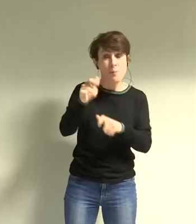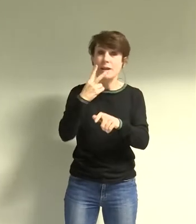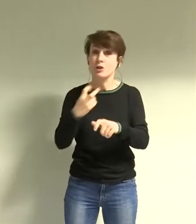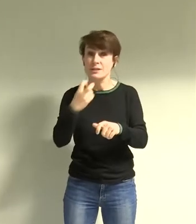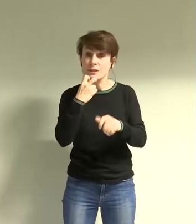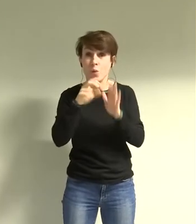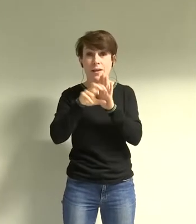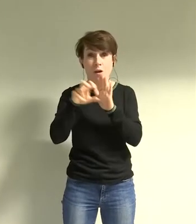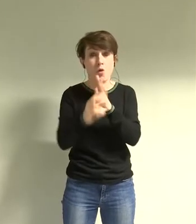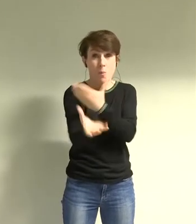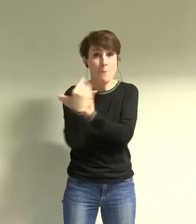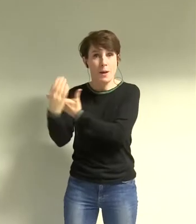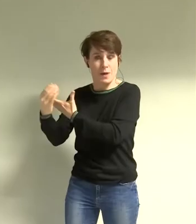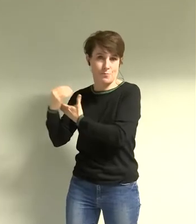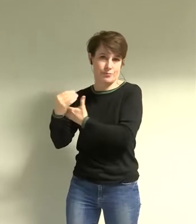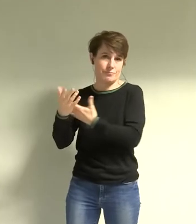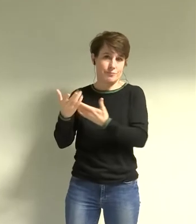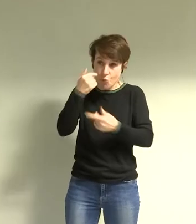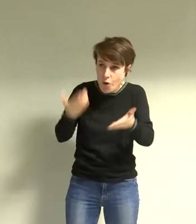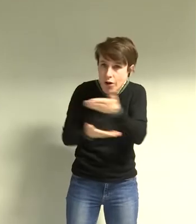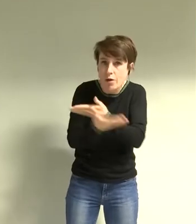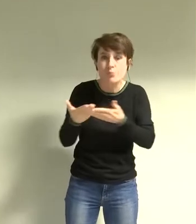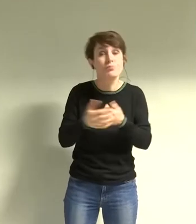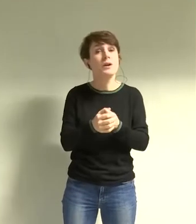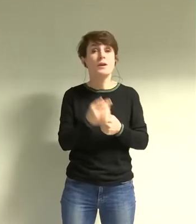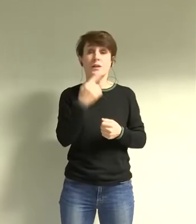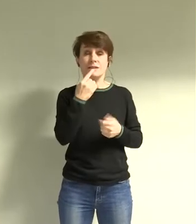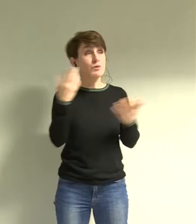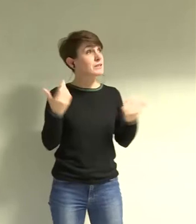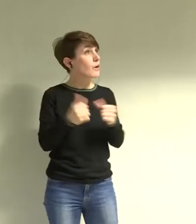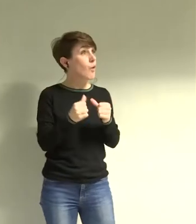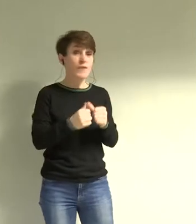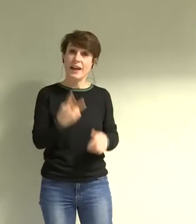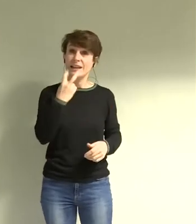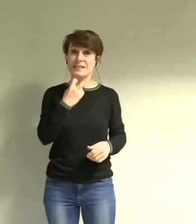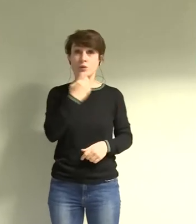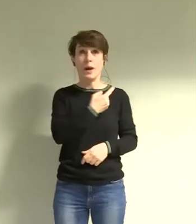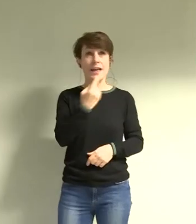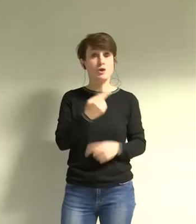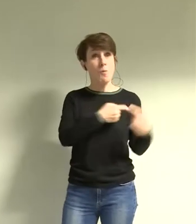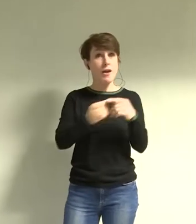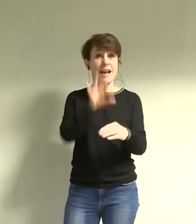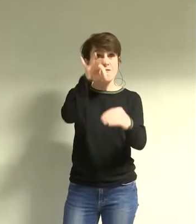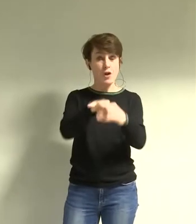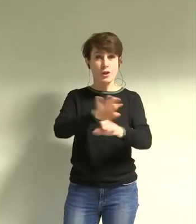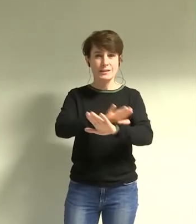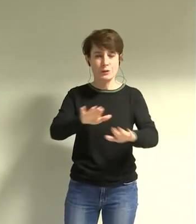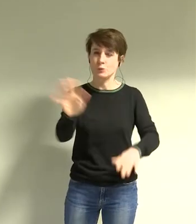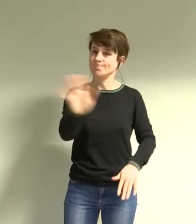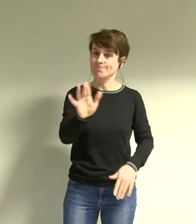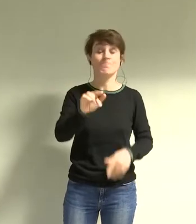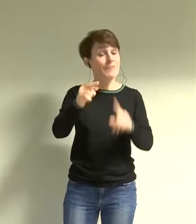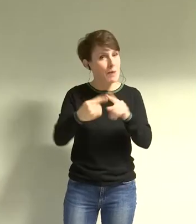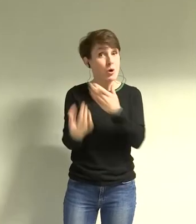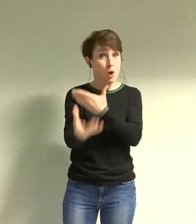on ne peut se satisfaire d'une citoyenneté qui ne s'expriment murray que dans les urnes participer débattre voilà l'esprit de la